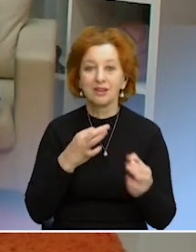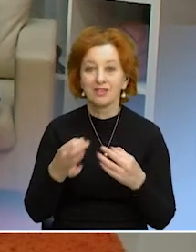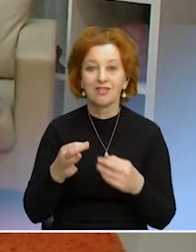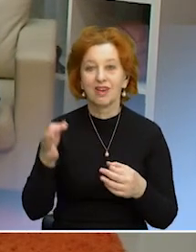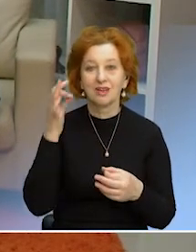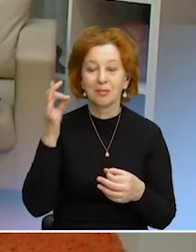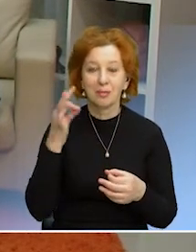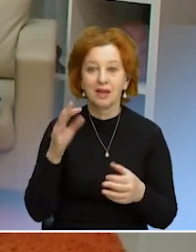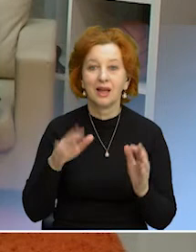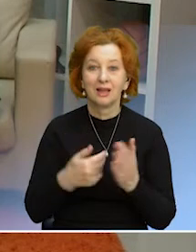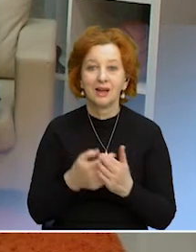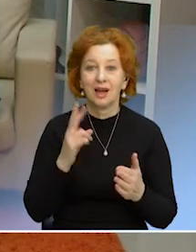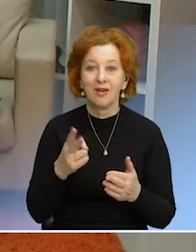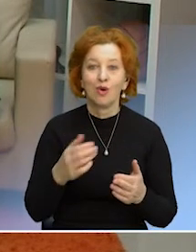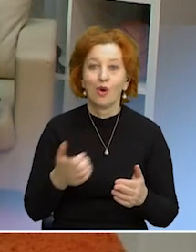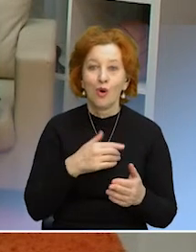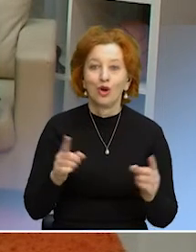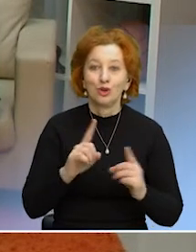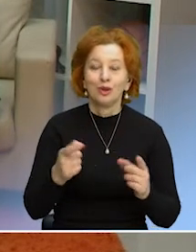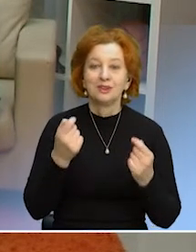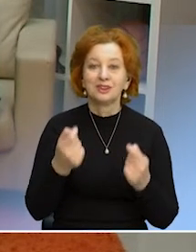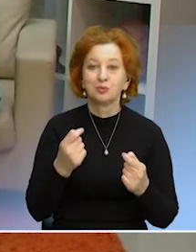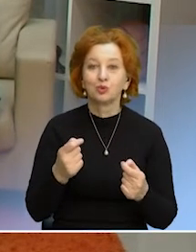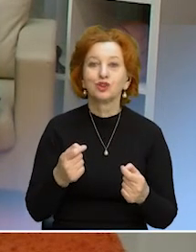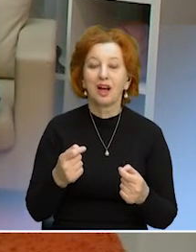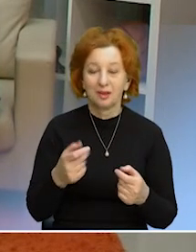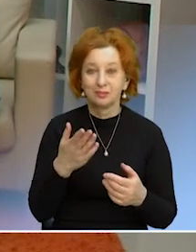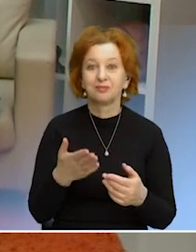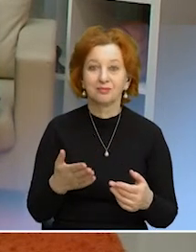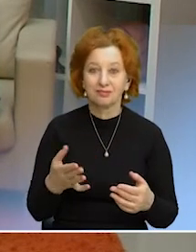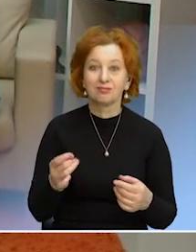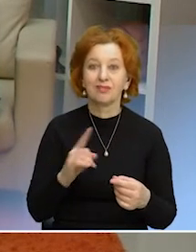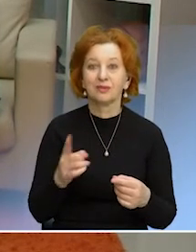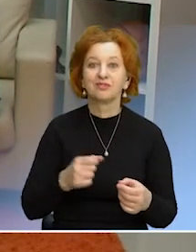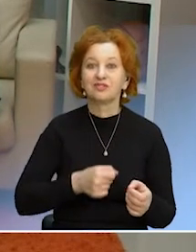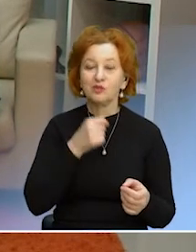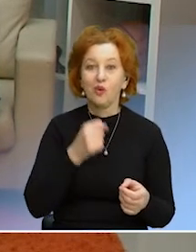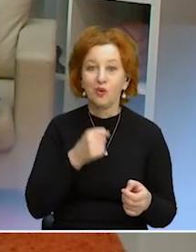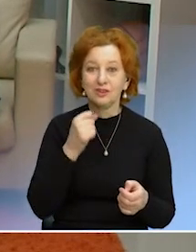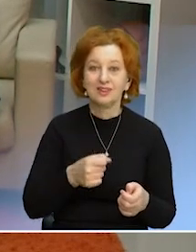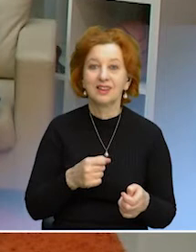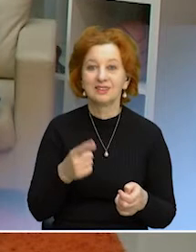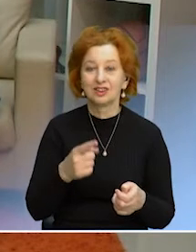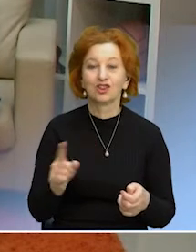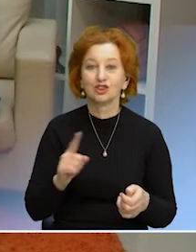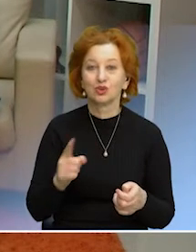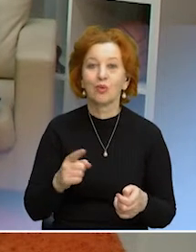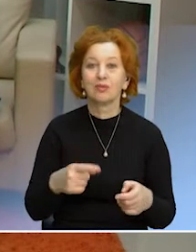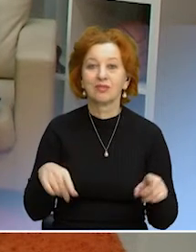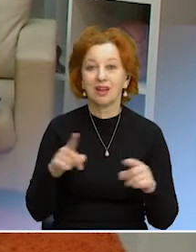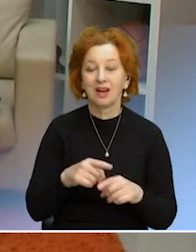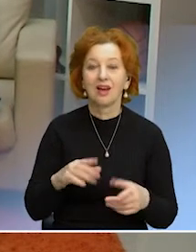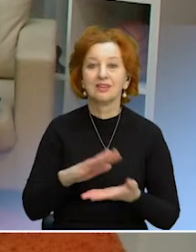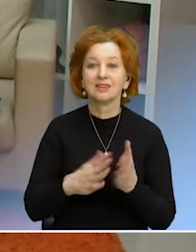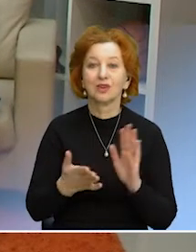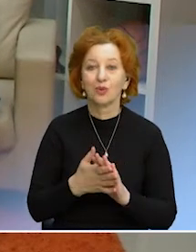молодости, воспоминания для кого-то, но хочется все-таки немножко коснуться плюсов-минусов возраста, плюсов-минусов от